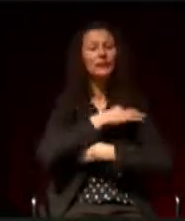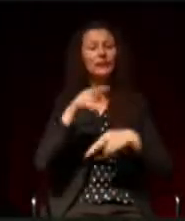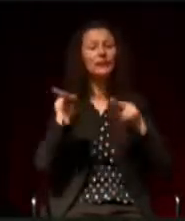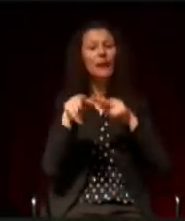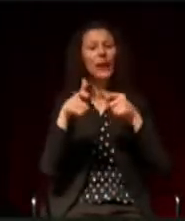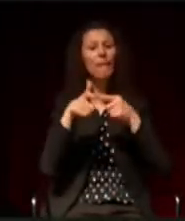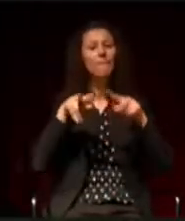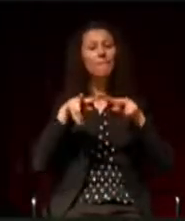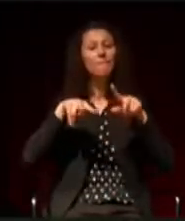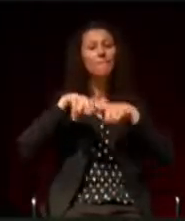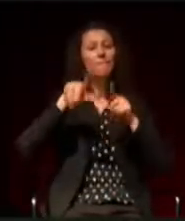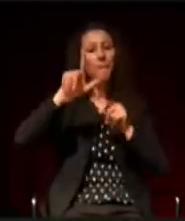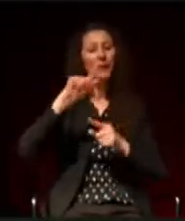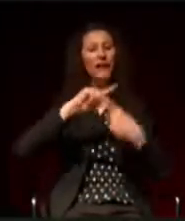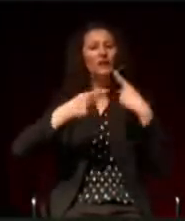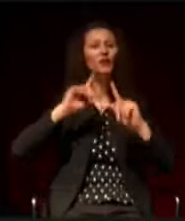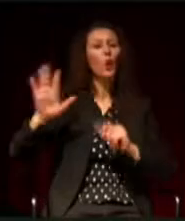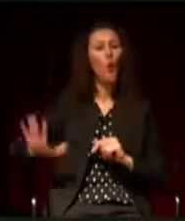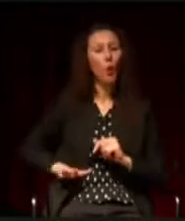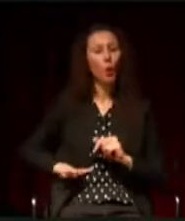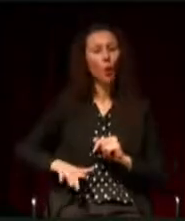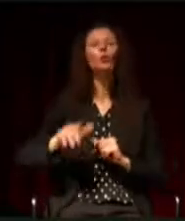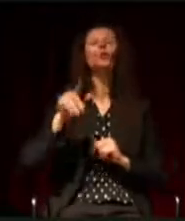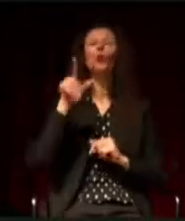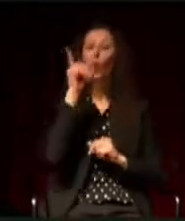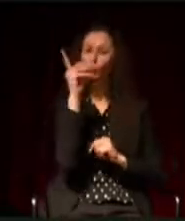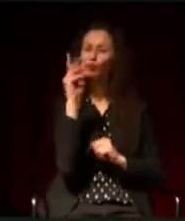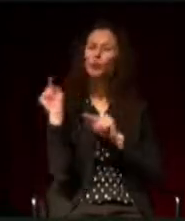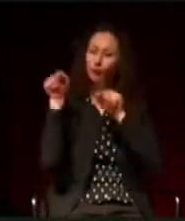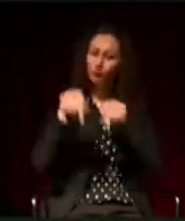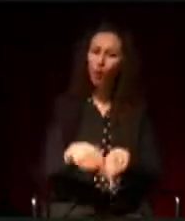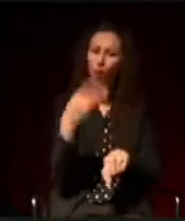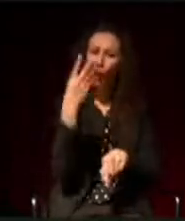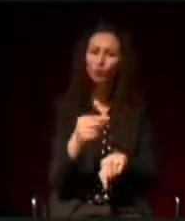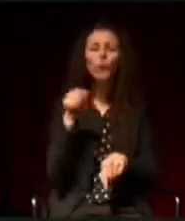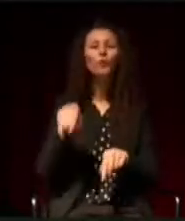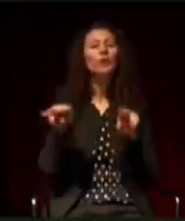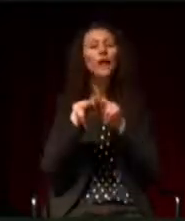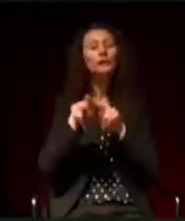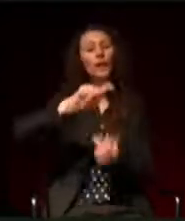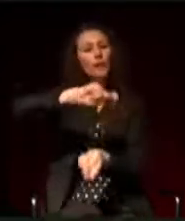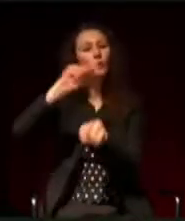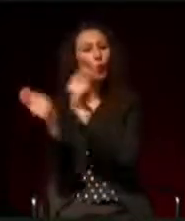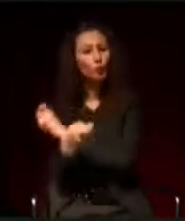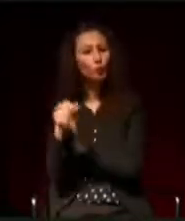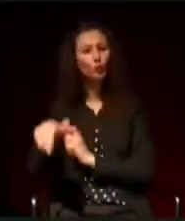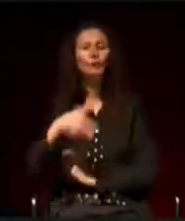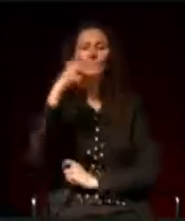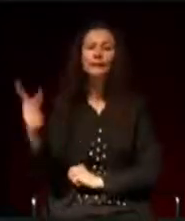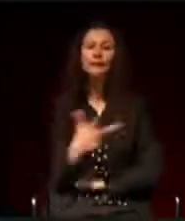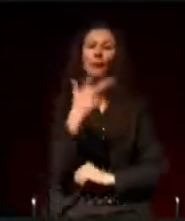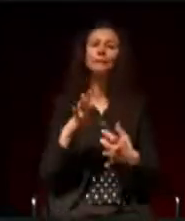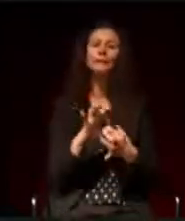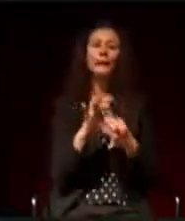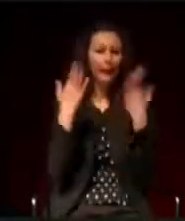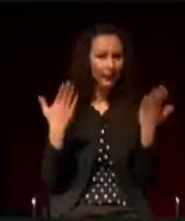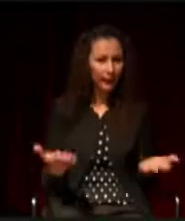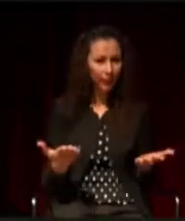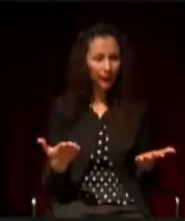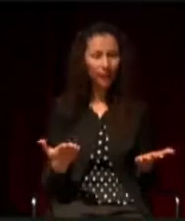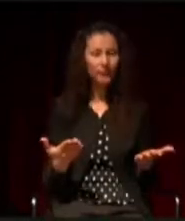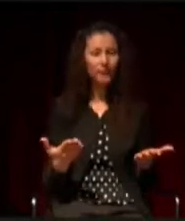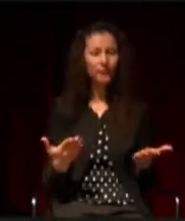Sayın Kemal Kılıçdaroğlu da 13'ünde burada bulunacak. Bu kentsel dönüşümün hızlanmasıyla ilgili de